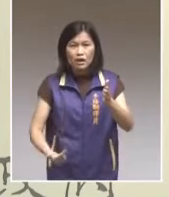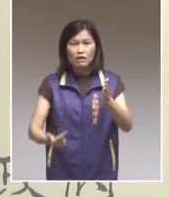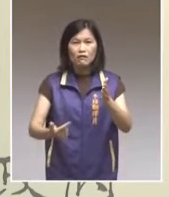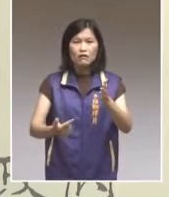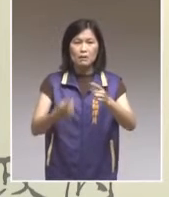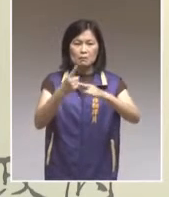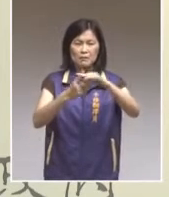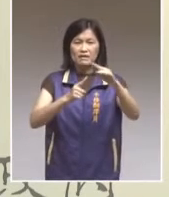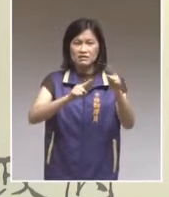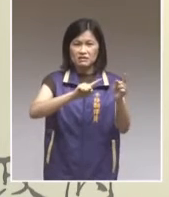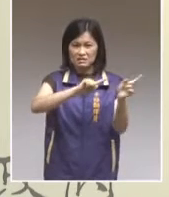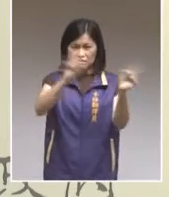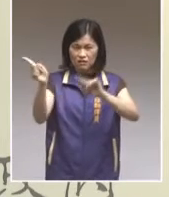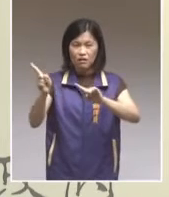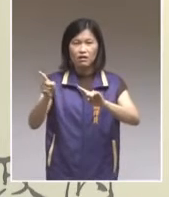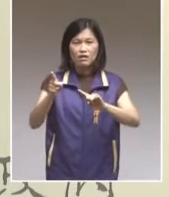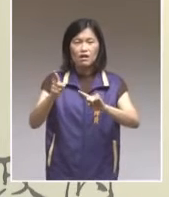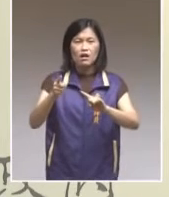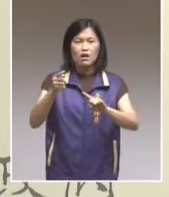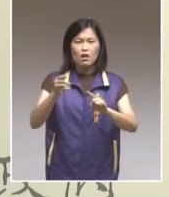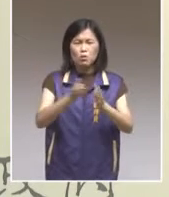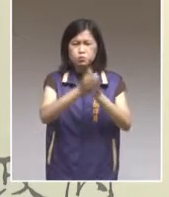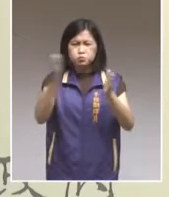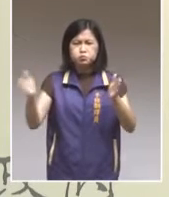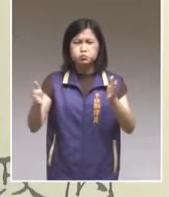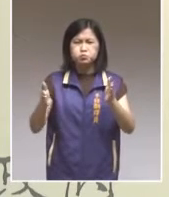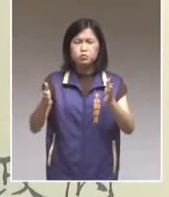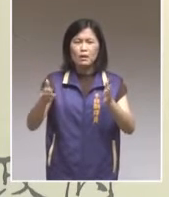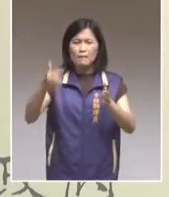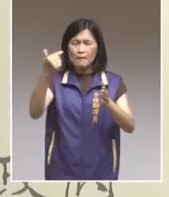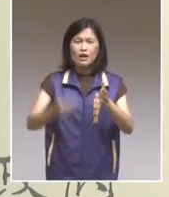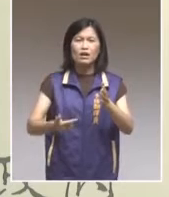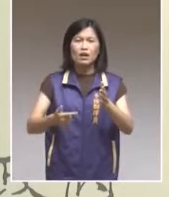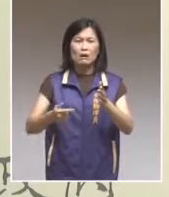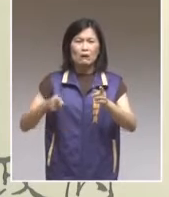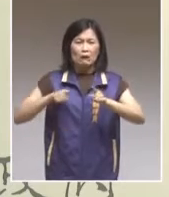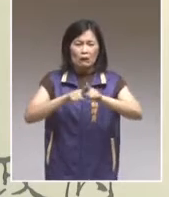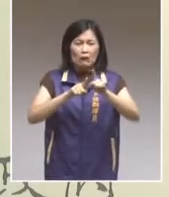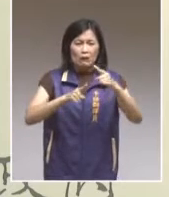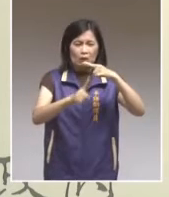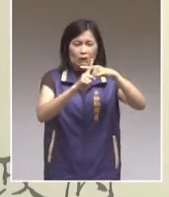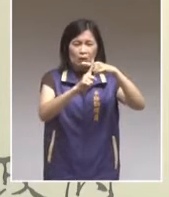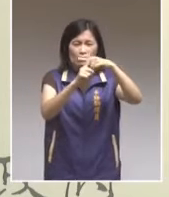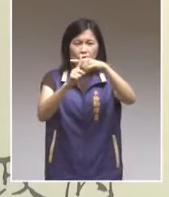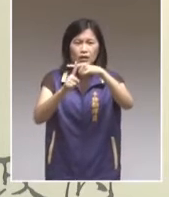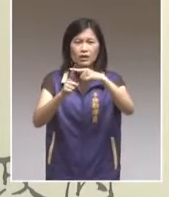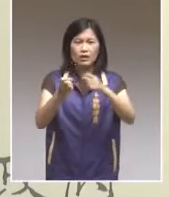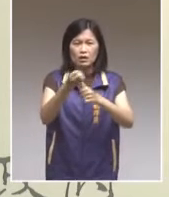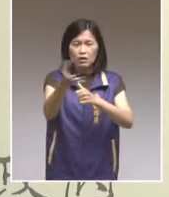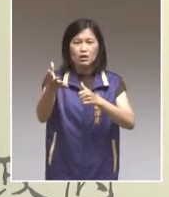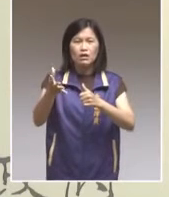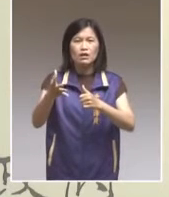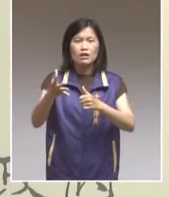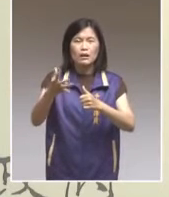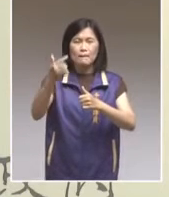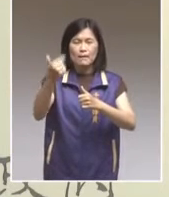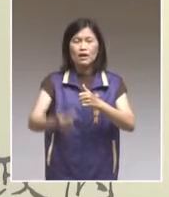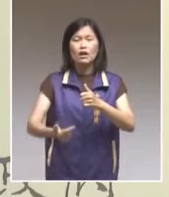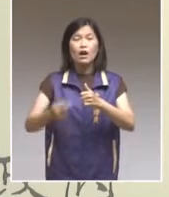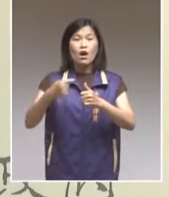的一个延宕，追不上 Omicron 的一个扩散速度。我们是希望在现阶段能够有效的